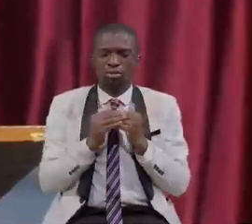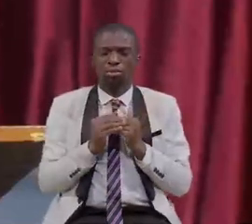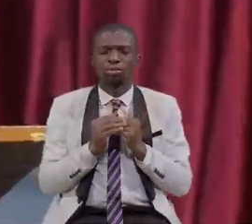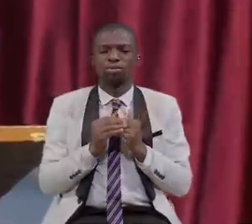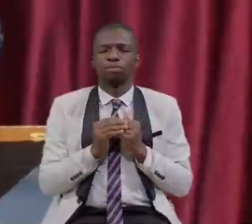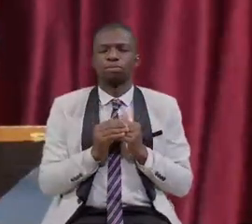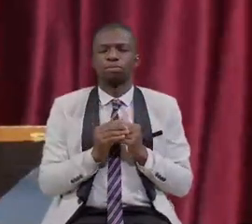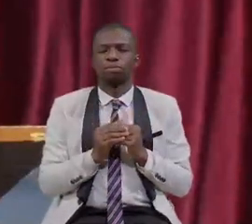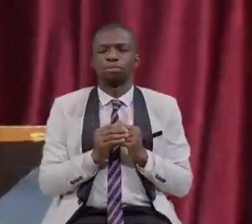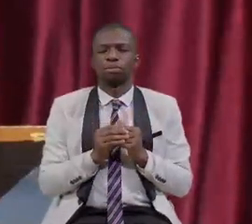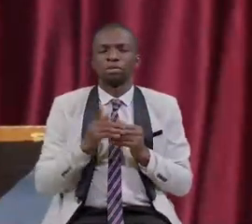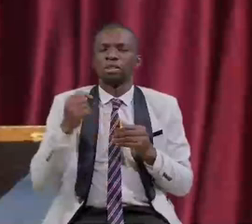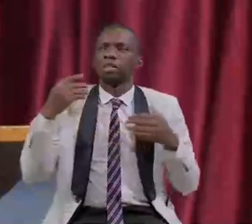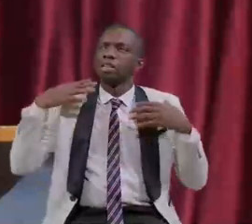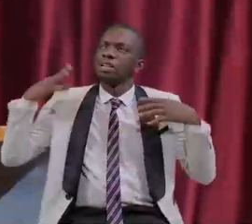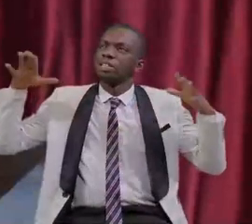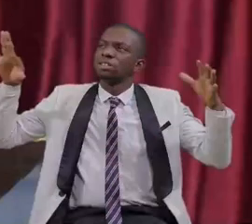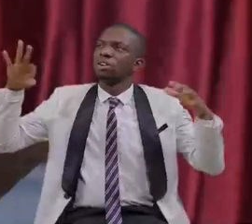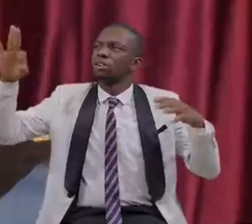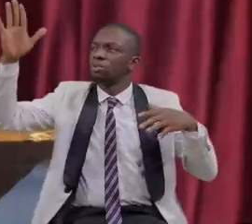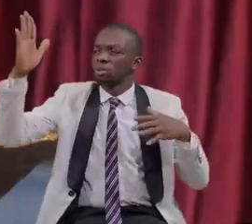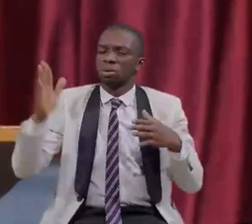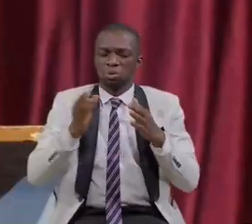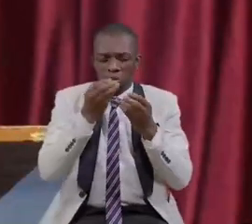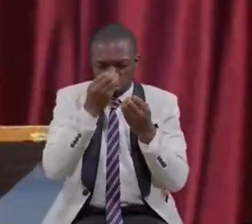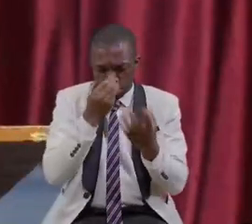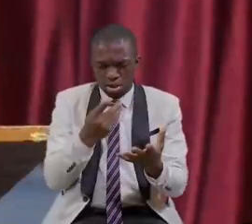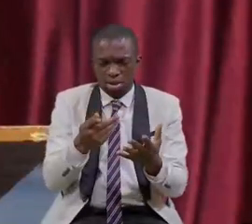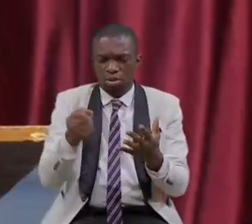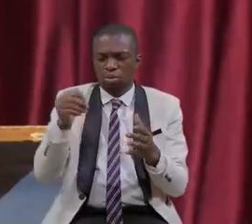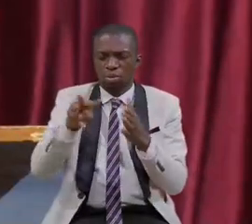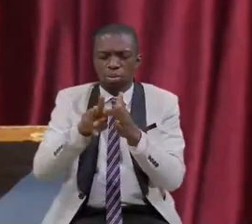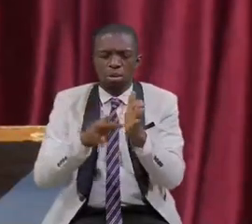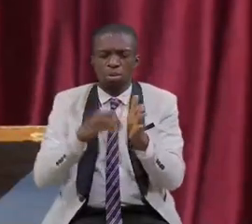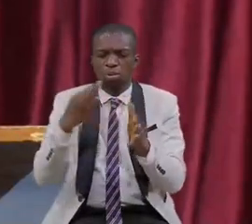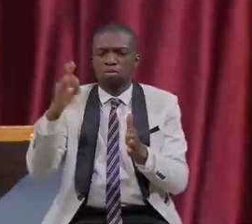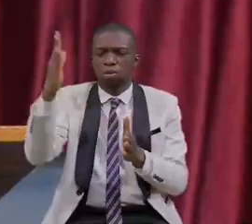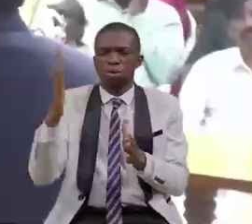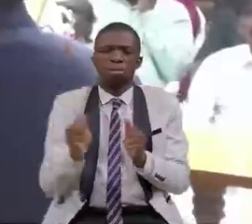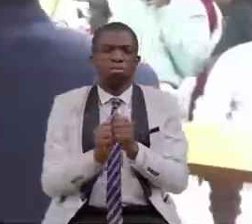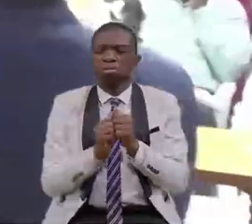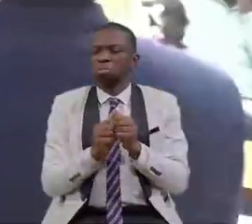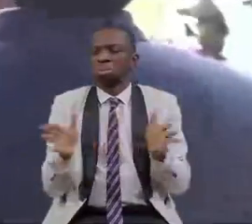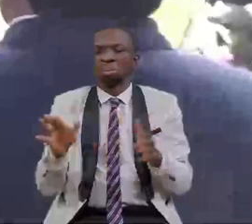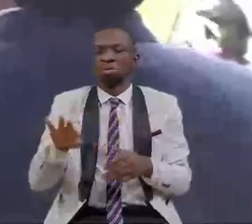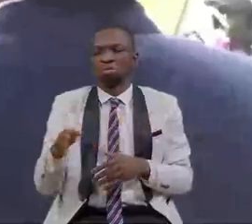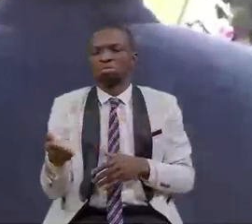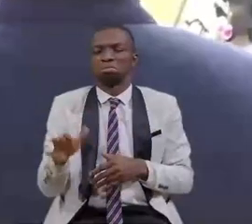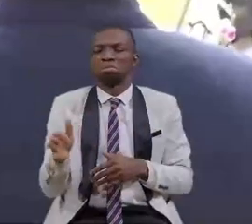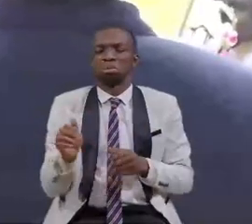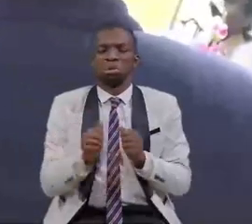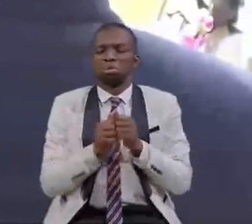promptement. Les anges font la volonté de Dieu sans partialité, sans sélection.